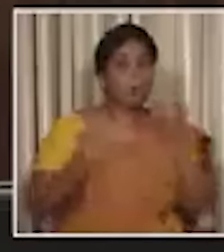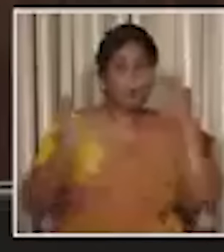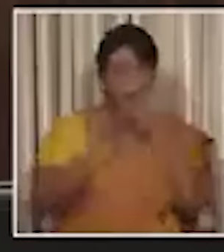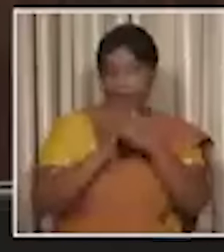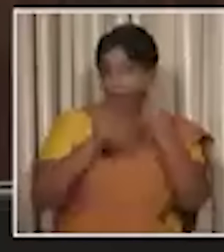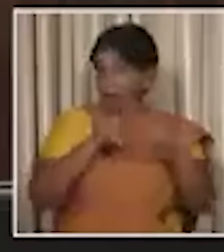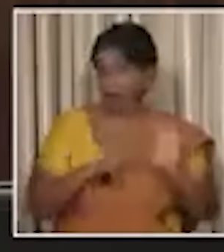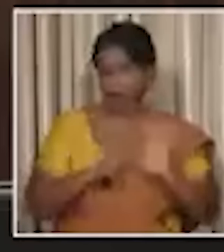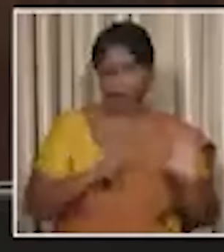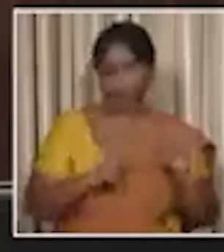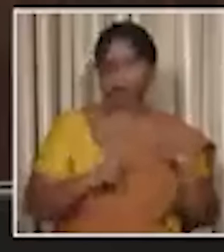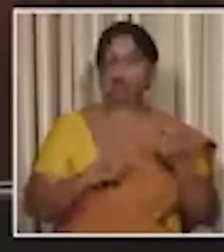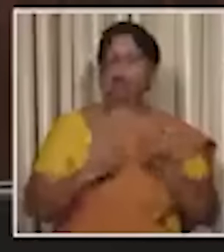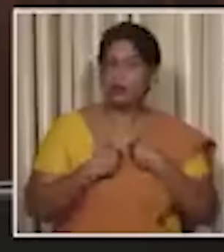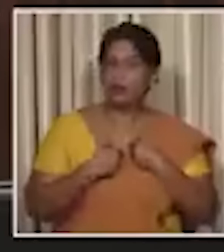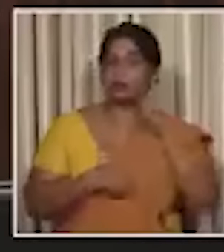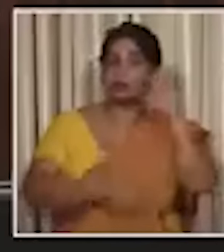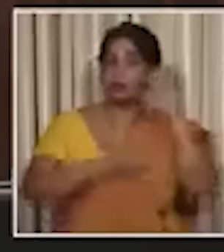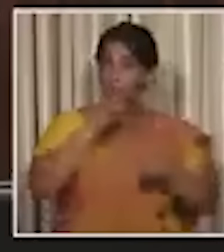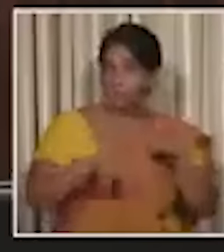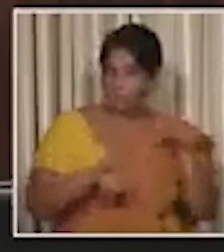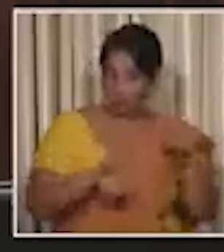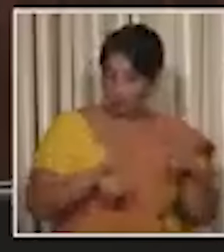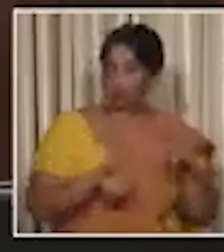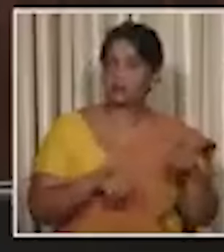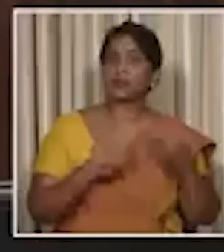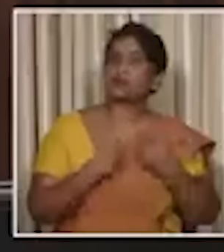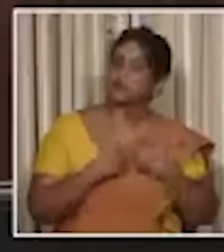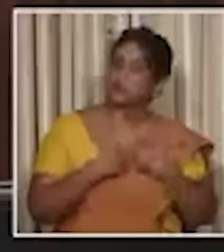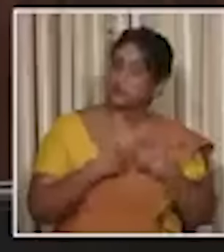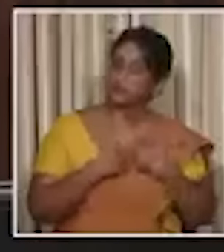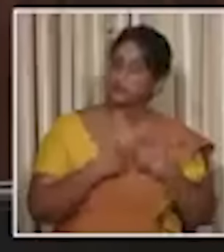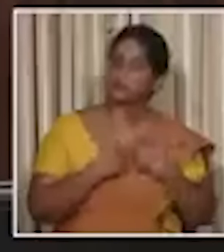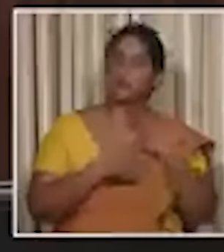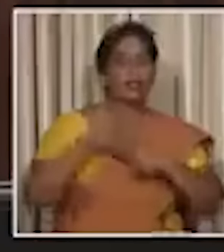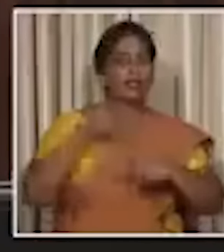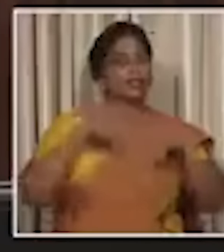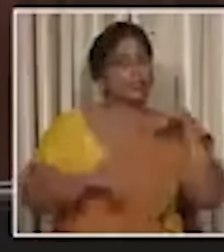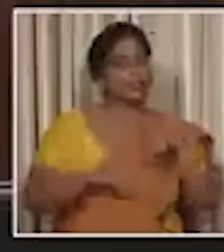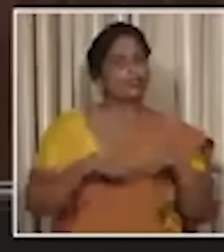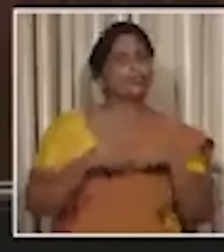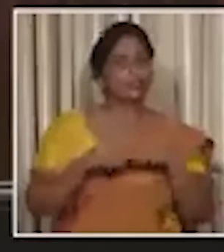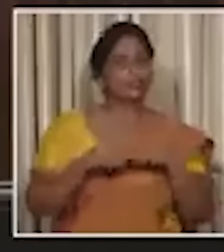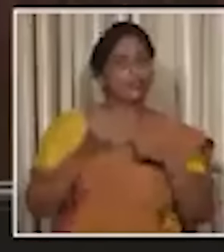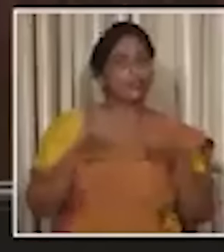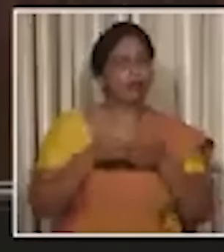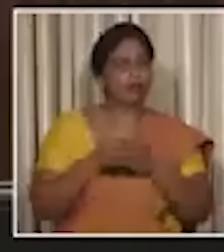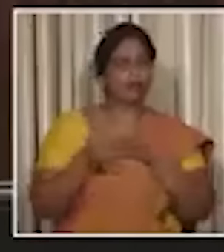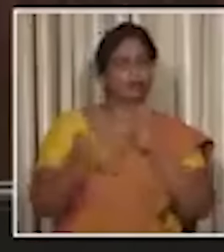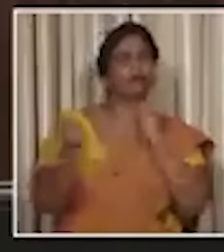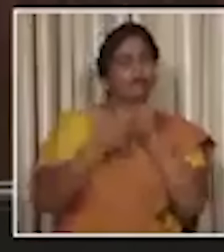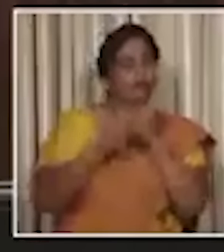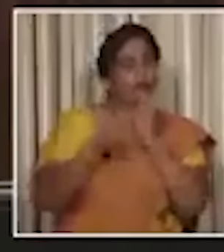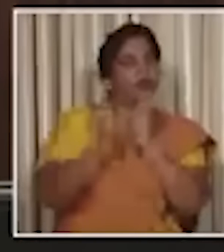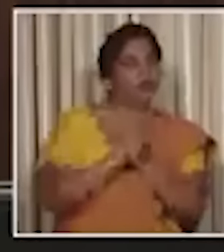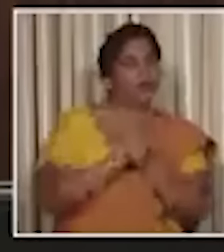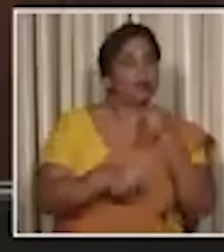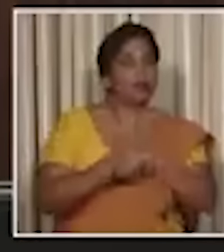இருக்கின்ற பலர் விவசாயத்துறையில் ஈடுபடுகின்றவர்களாக இருக்கின்ற விவசாயத்துறையை லாபகரமான தொழில்துறையாக